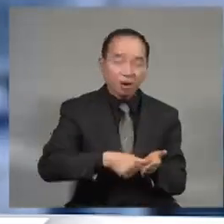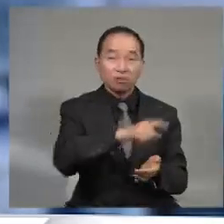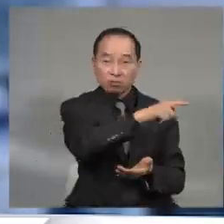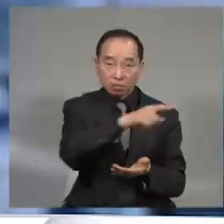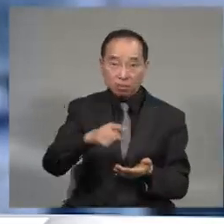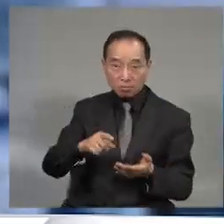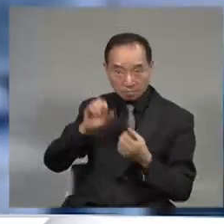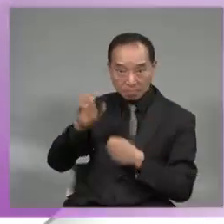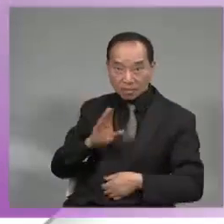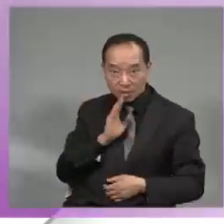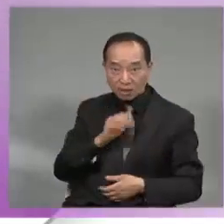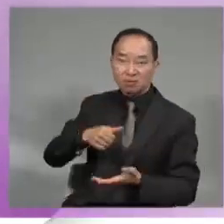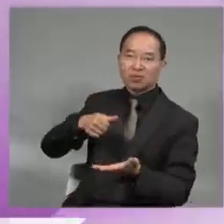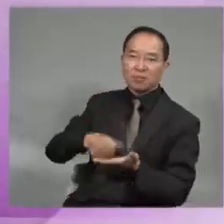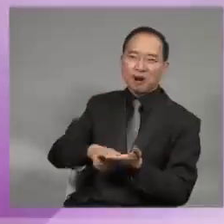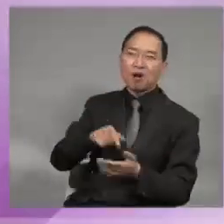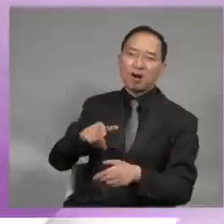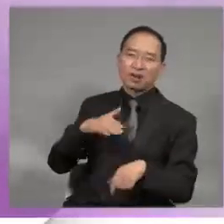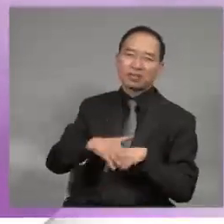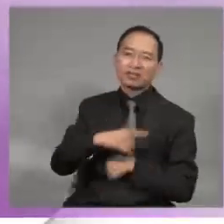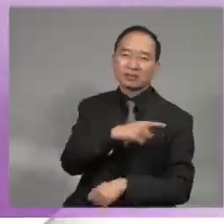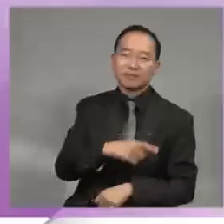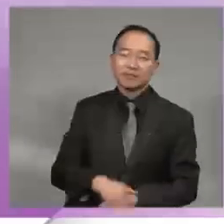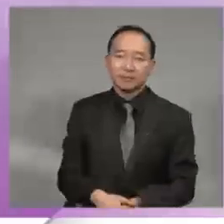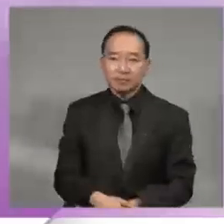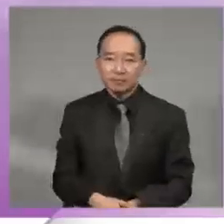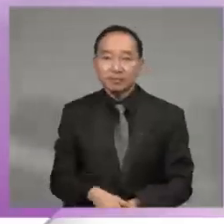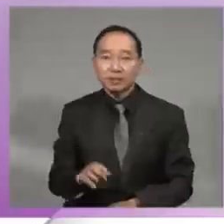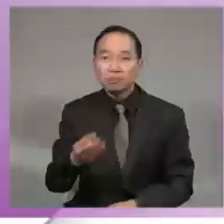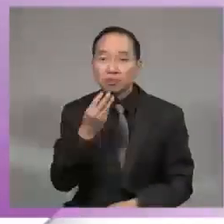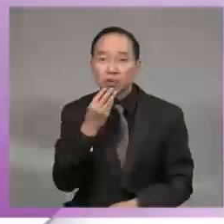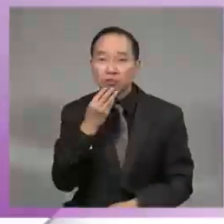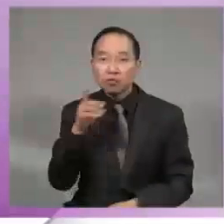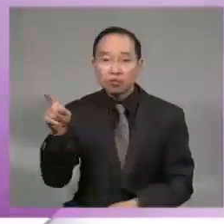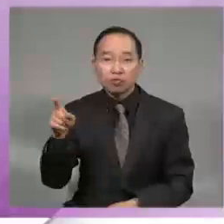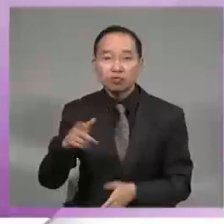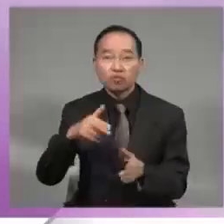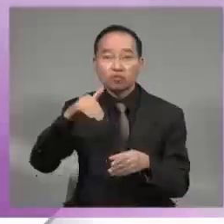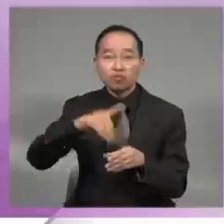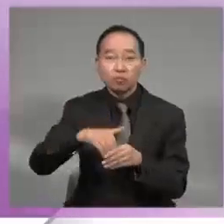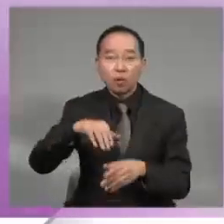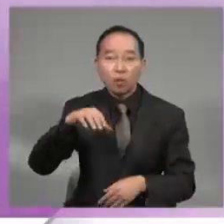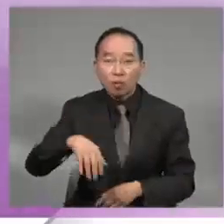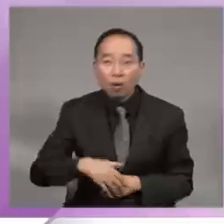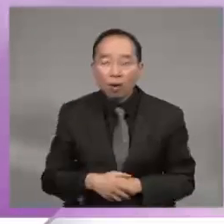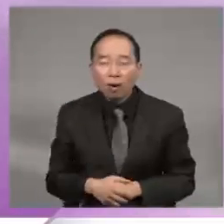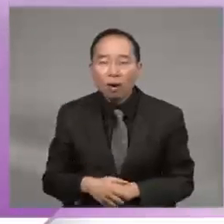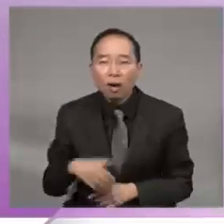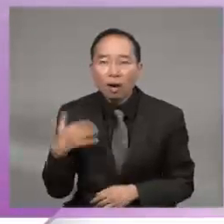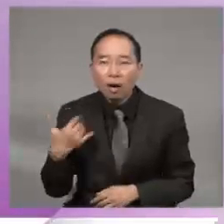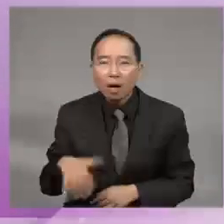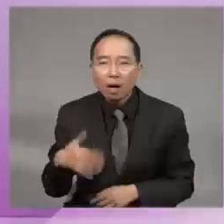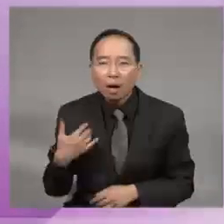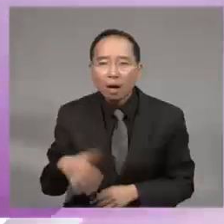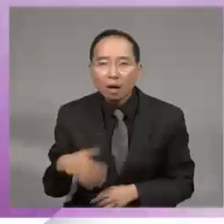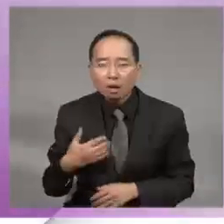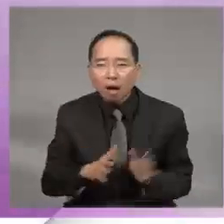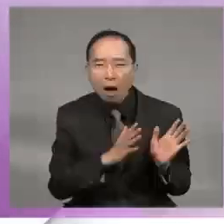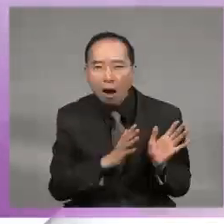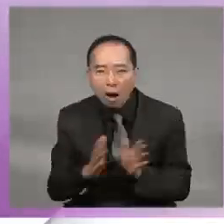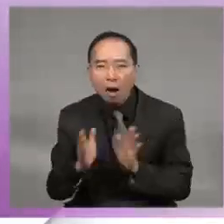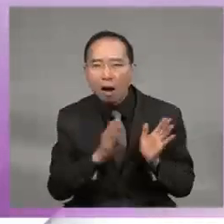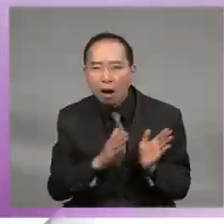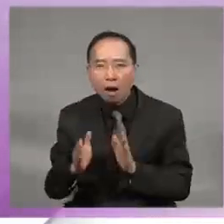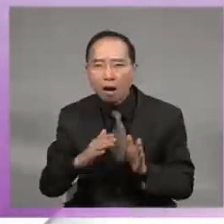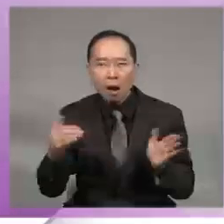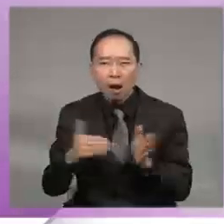굉장히 중요한 부분이겠죠. 자, 지금 서울 용산 투표소 아직까지도 정리 한창인 것